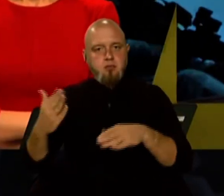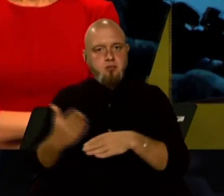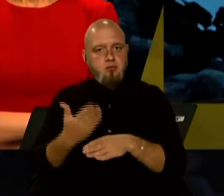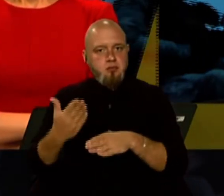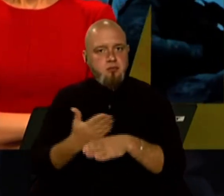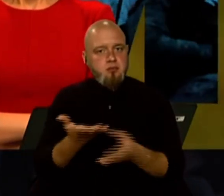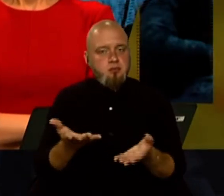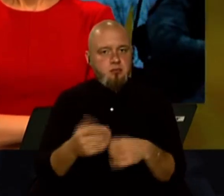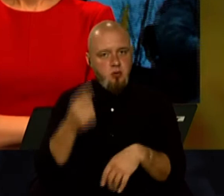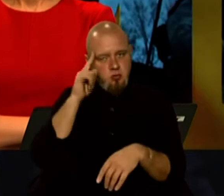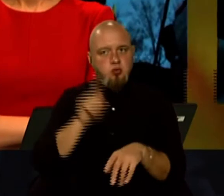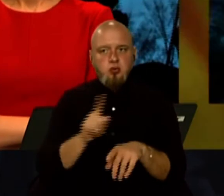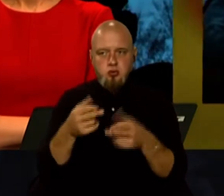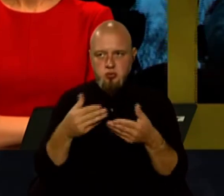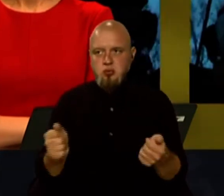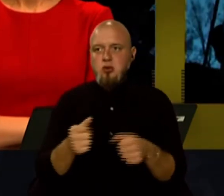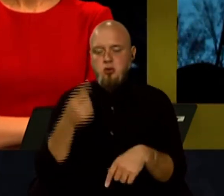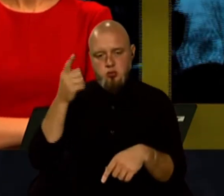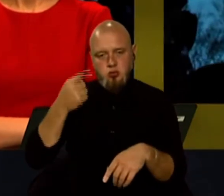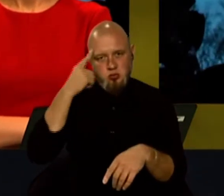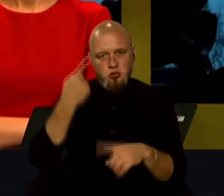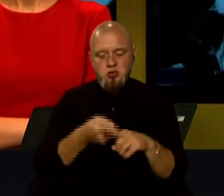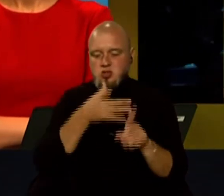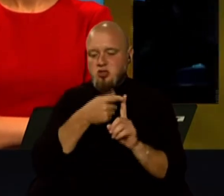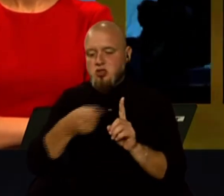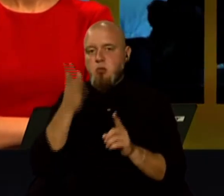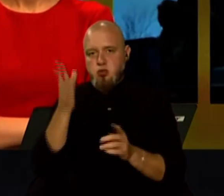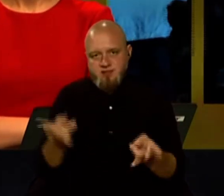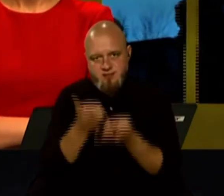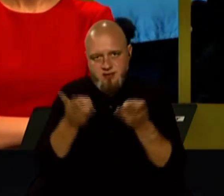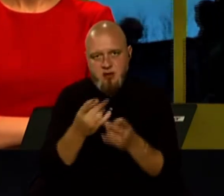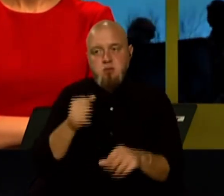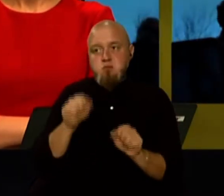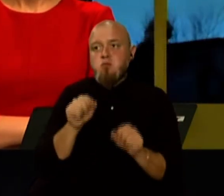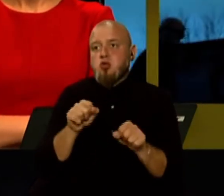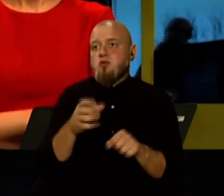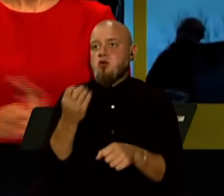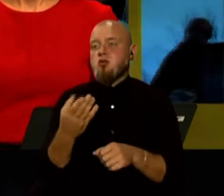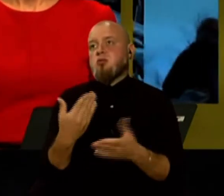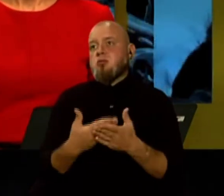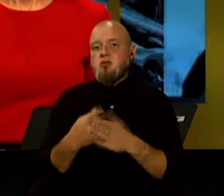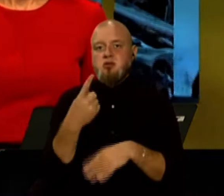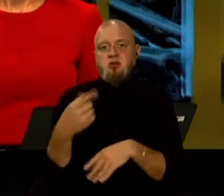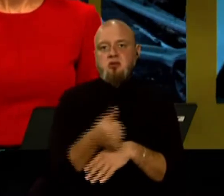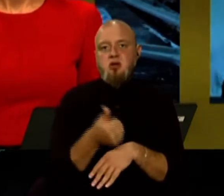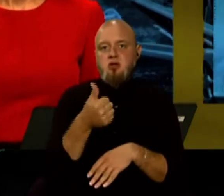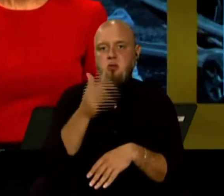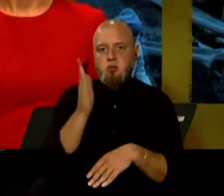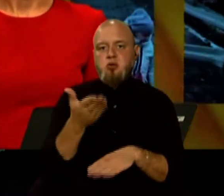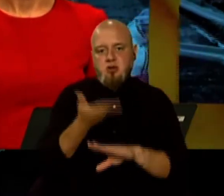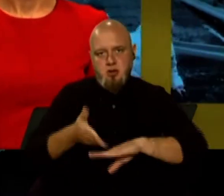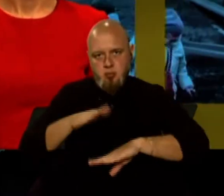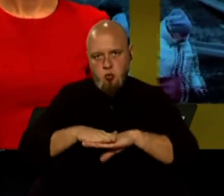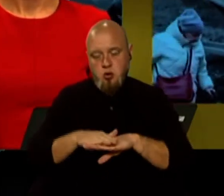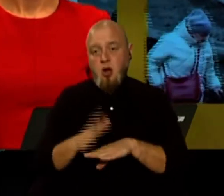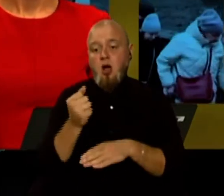Ну, думаю, що так. Да. Я думаю, що певний час це буде тривати. Можливо, ще десь тиждень буде напруги,